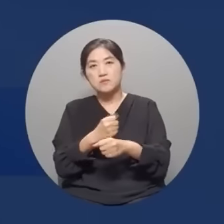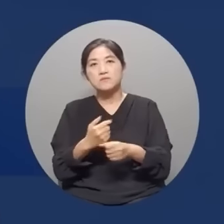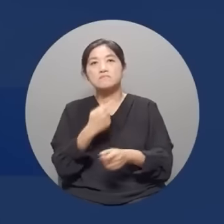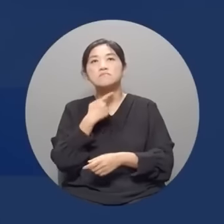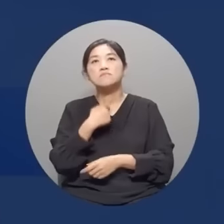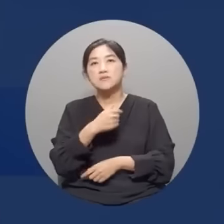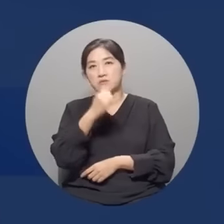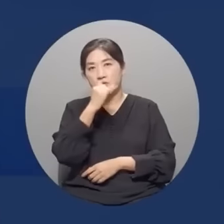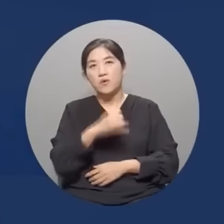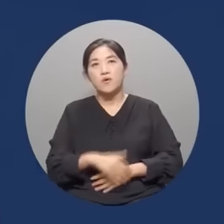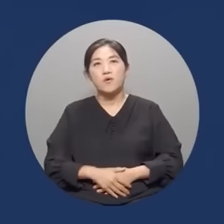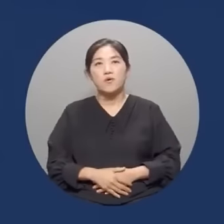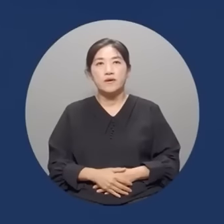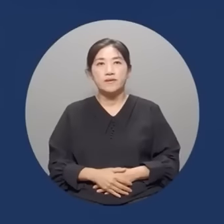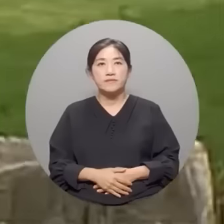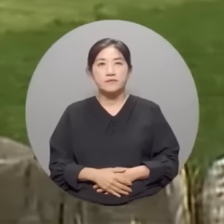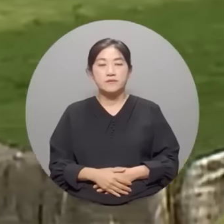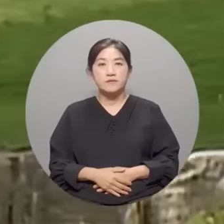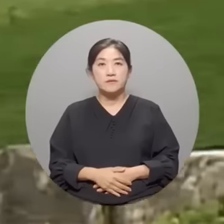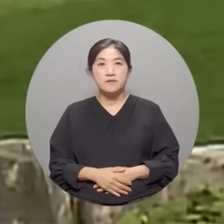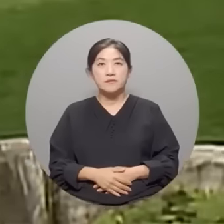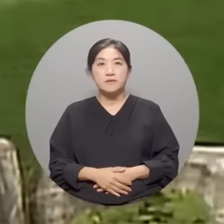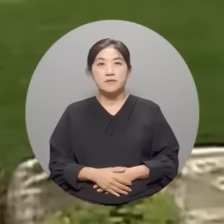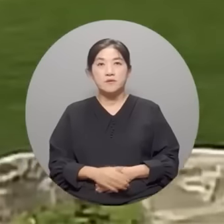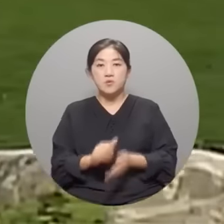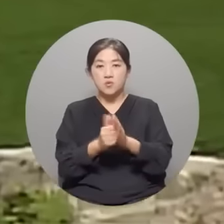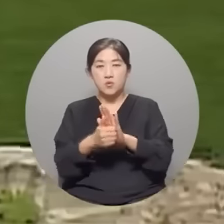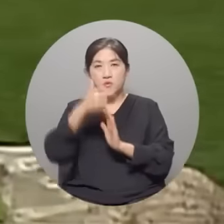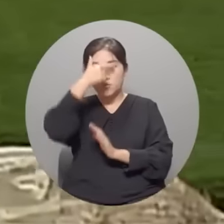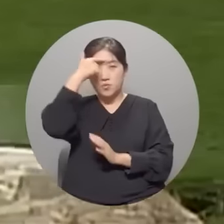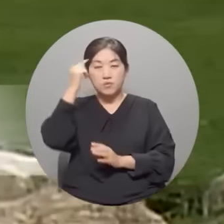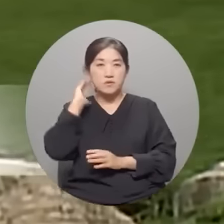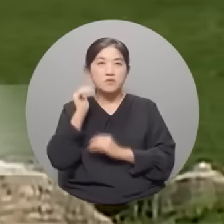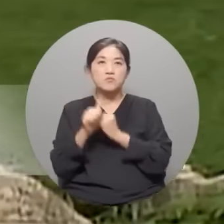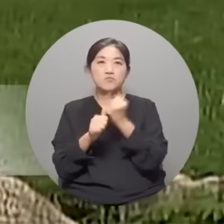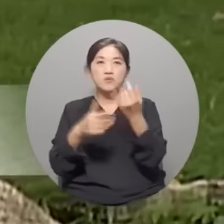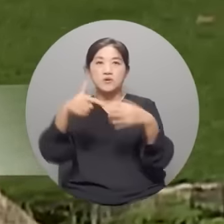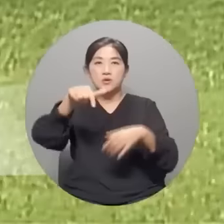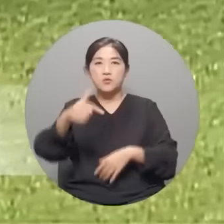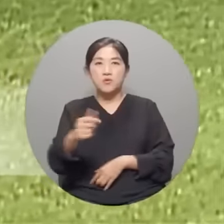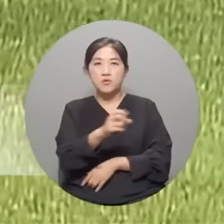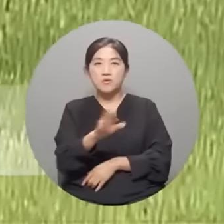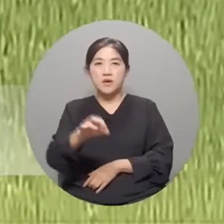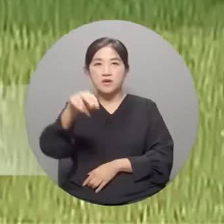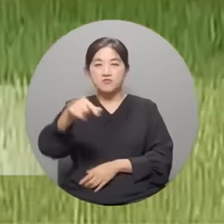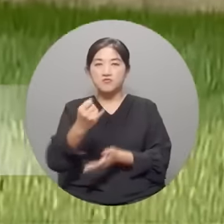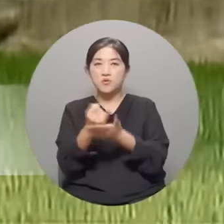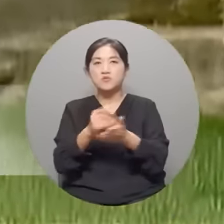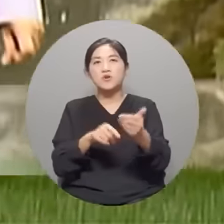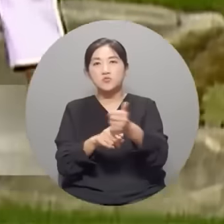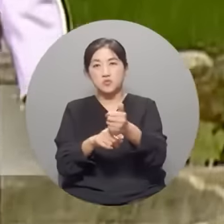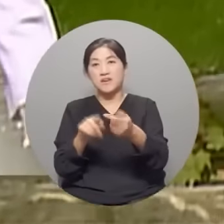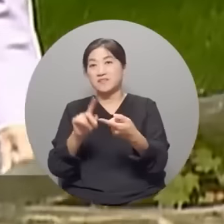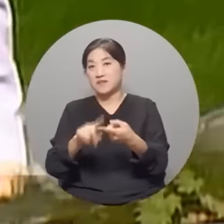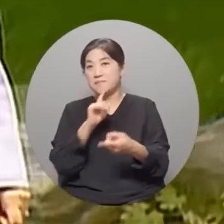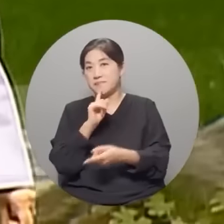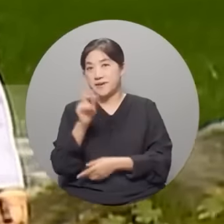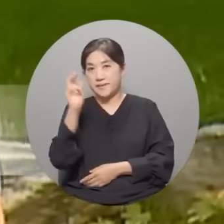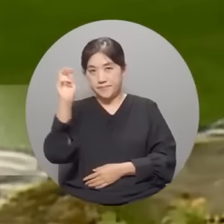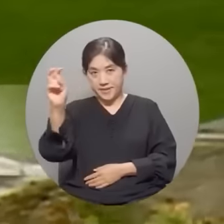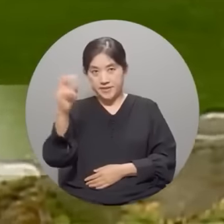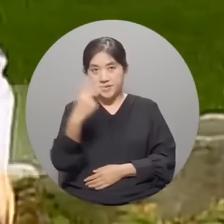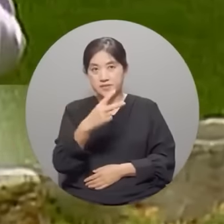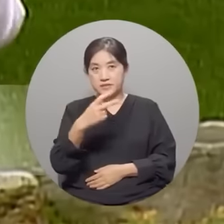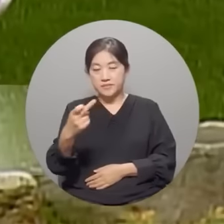조사를 일 있습니다고 노무현전 대통령 부인 권양숙 여사 조사를 지칭한 걸로 보입니다